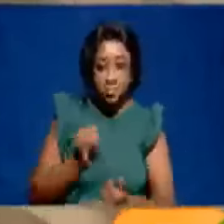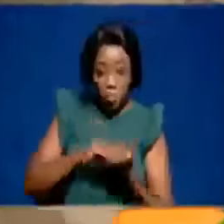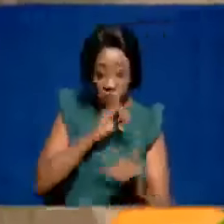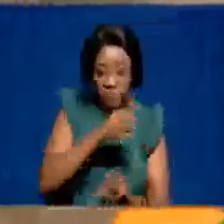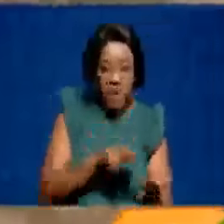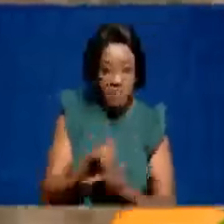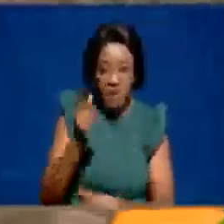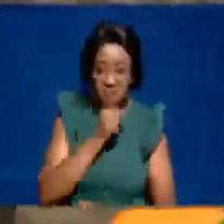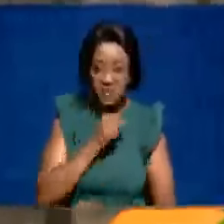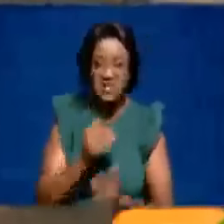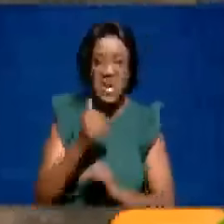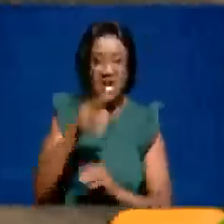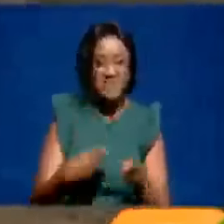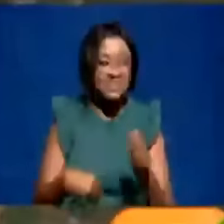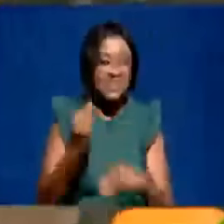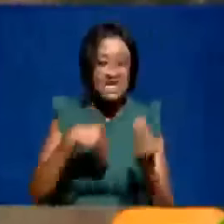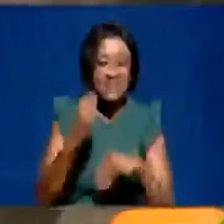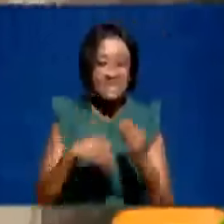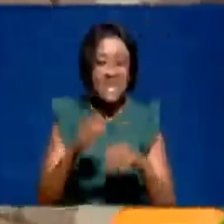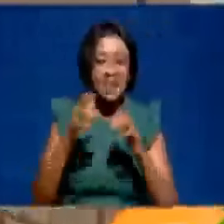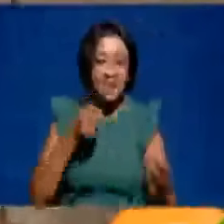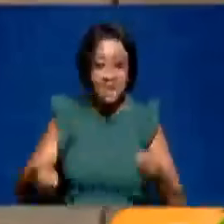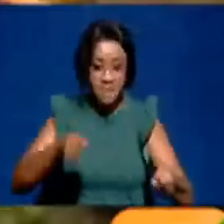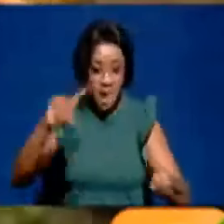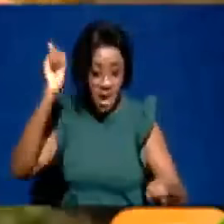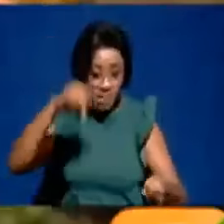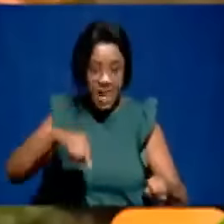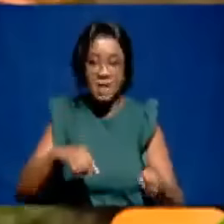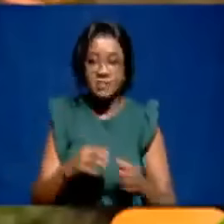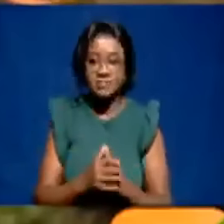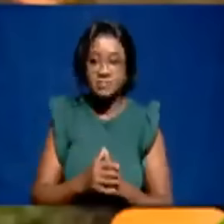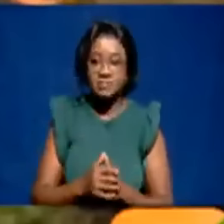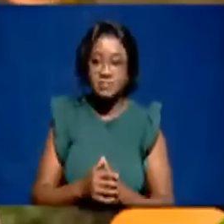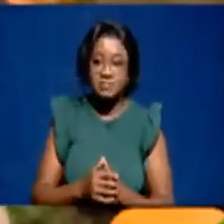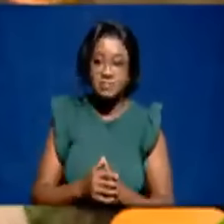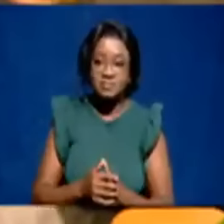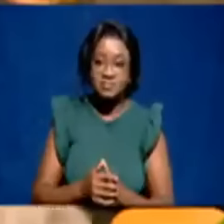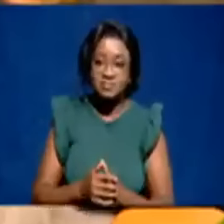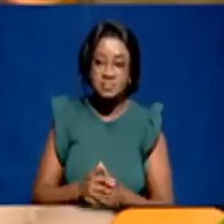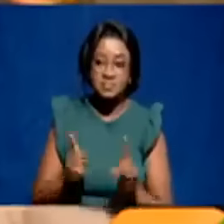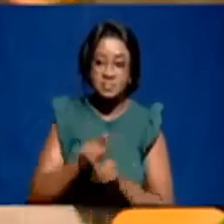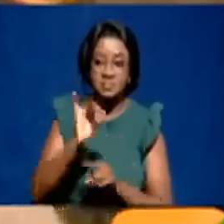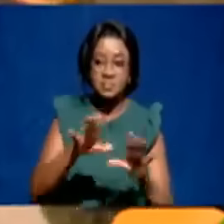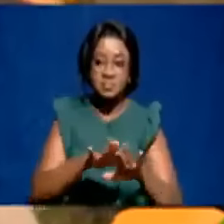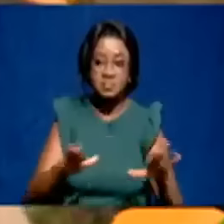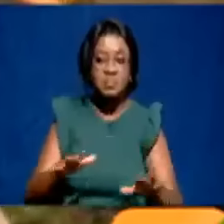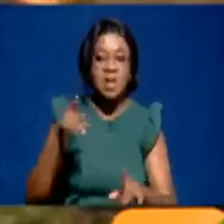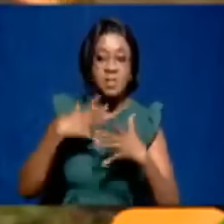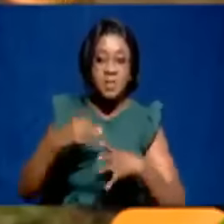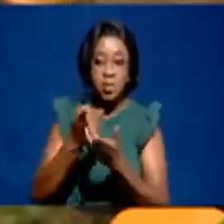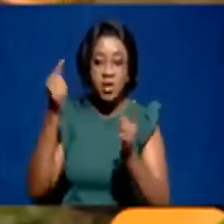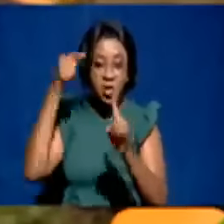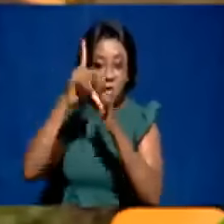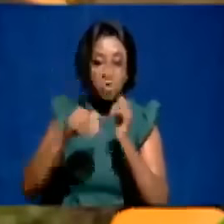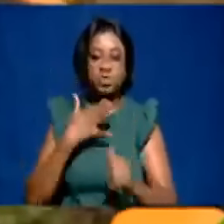mingi pia limenyakuliwa. Naona ni kama hao watu walikuwa na nia mbaya, nistuke,